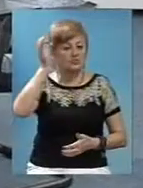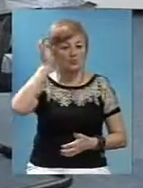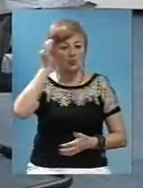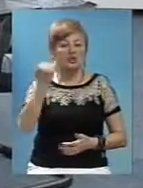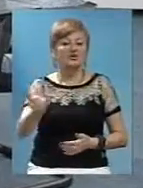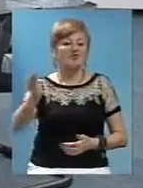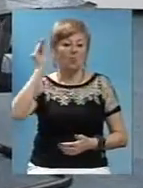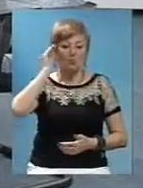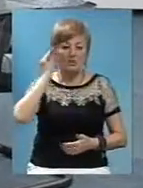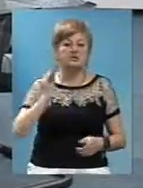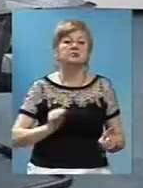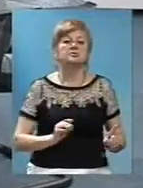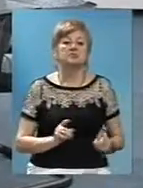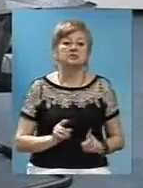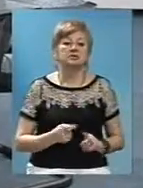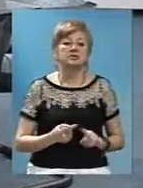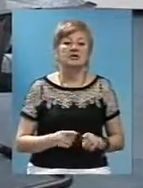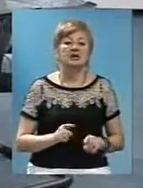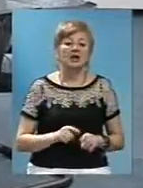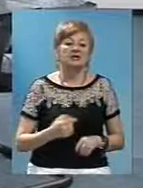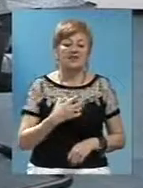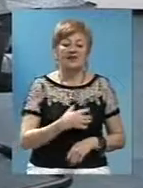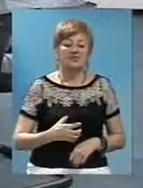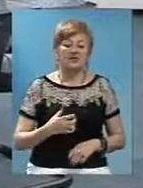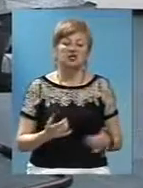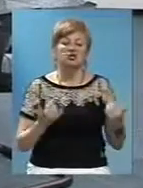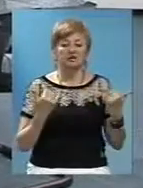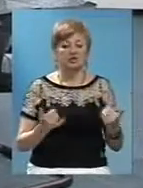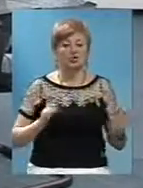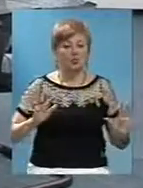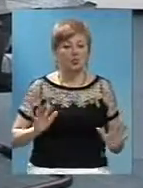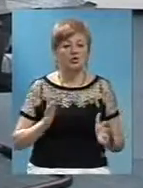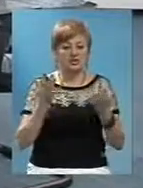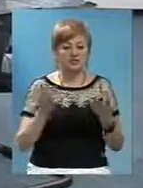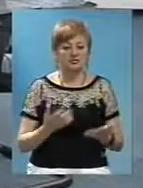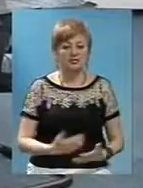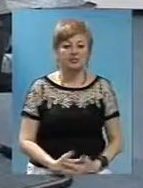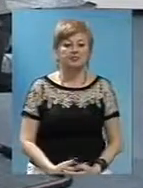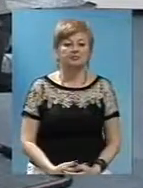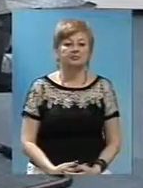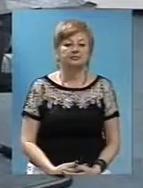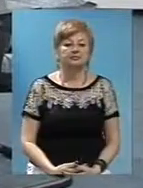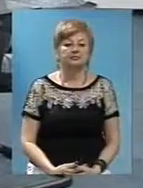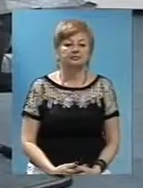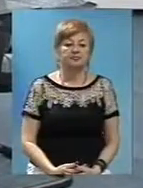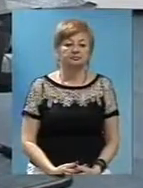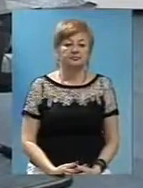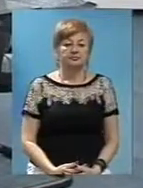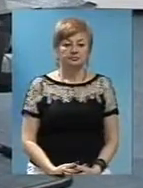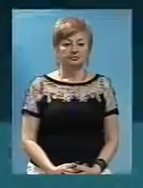думки з приводу цієї важливою, надважливою для нього особисто і сьогодні для нас всіх дати. Увага на екран.